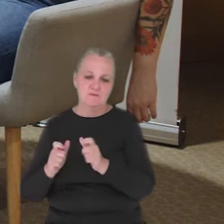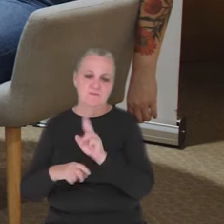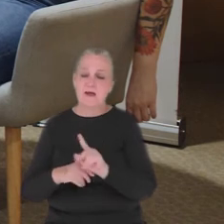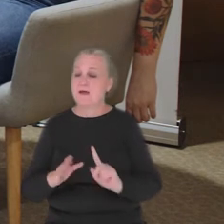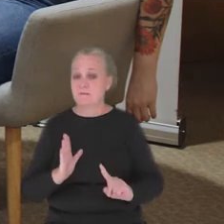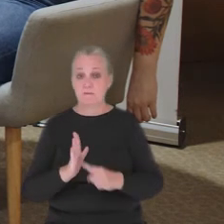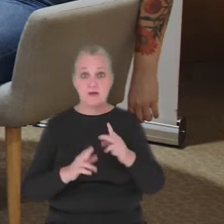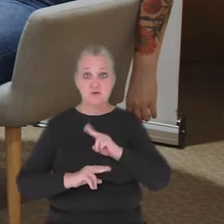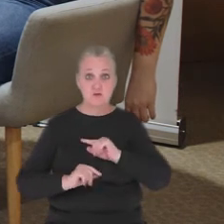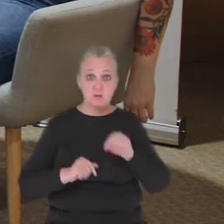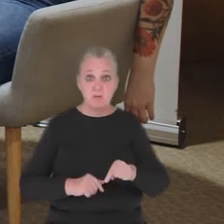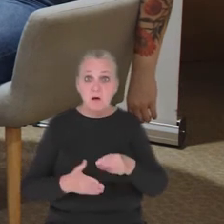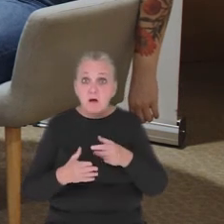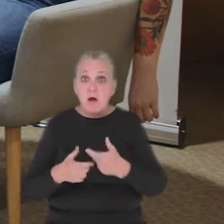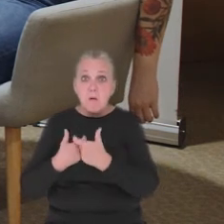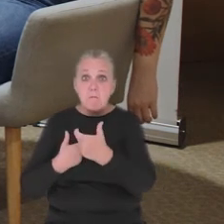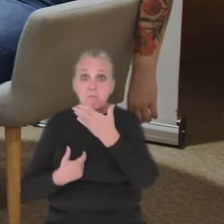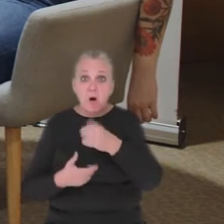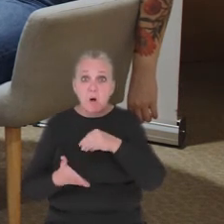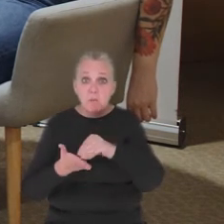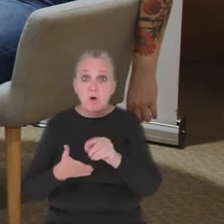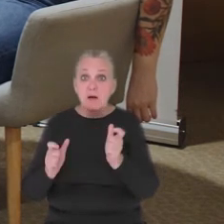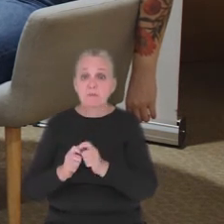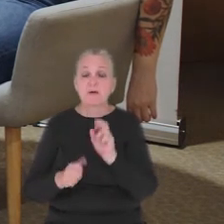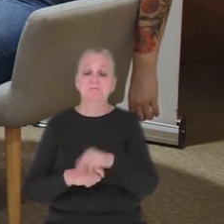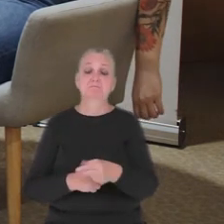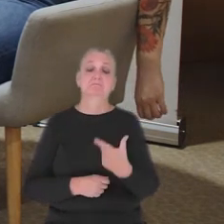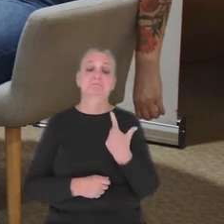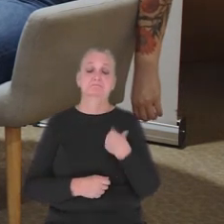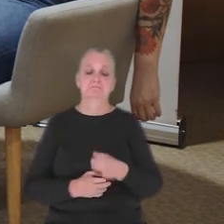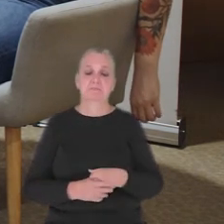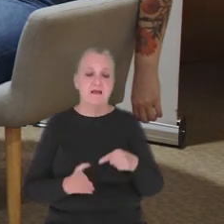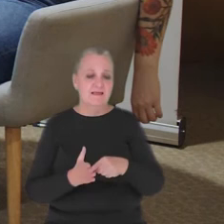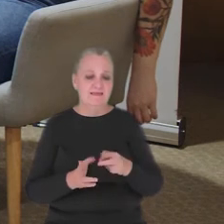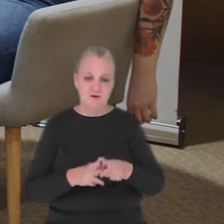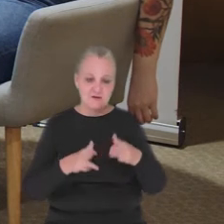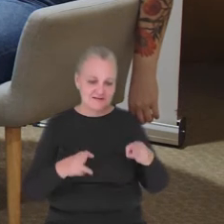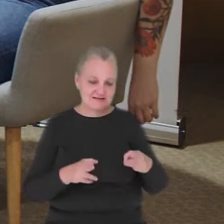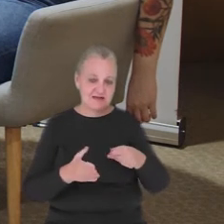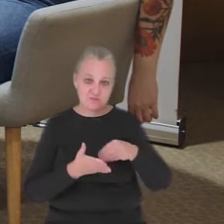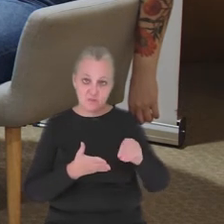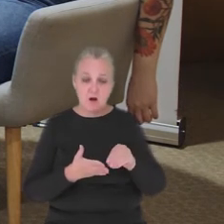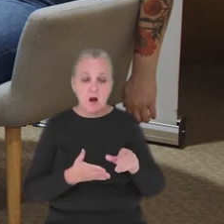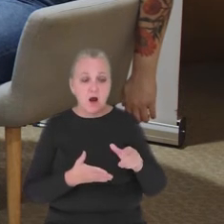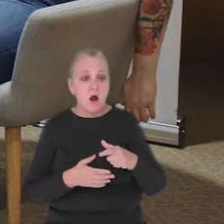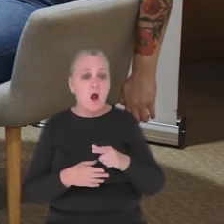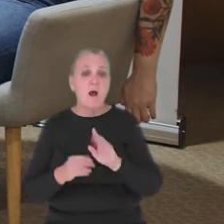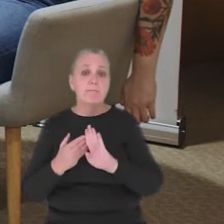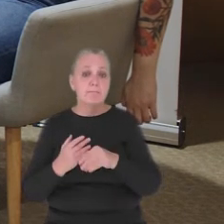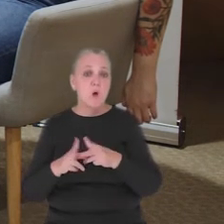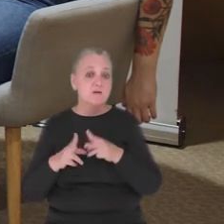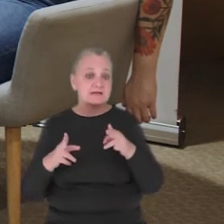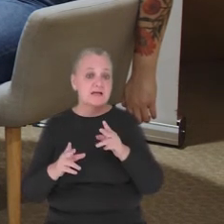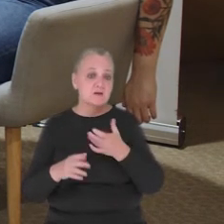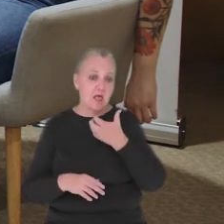Sopocie i odkryłam, że molo jest płatne. Znaczy, no, schodzi tylko w sensie to ma... Tylko w sezonie? Jest płatne, tak. To jest nowość w takim razie.